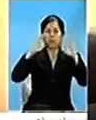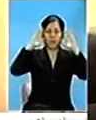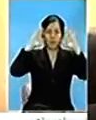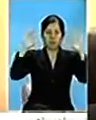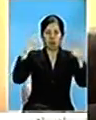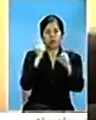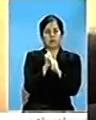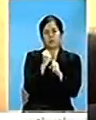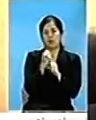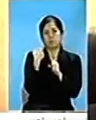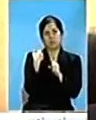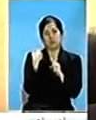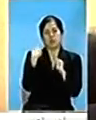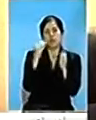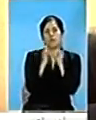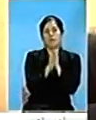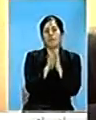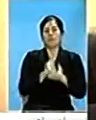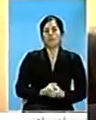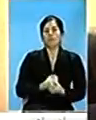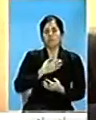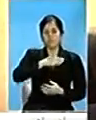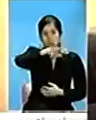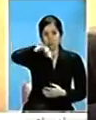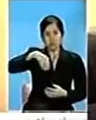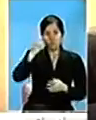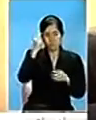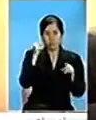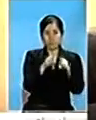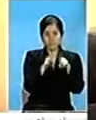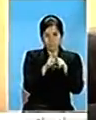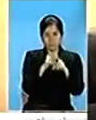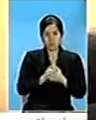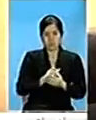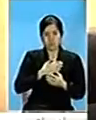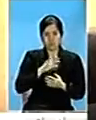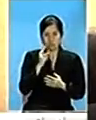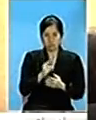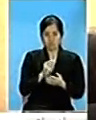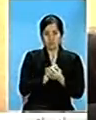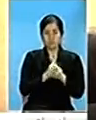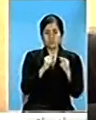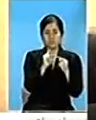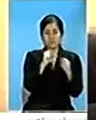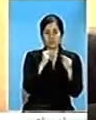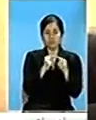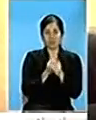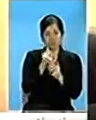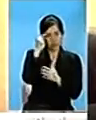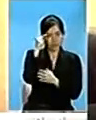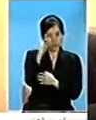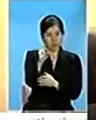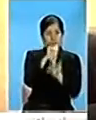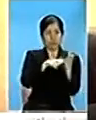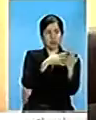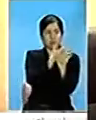านเราก็เห็นพ้องต้องกันว่าจำเป็นที่สภาพัฒนาการเมืองควรจะให้น้ำหนักกับยุทธ